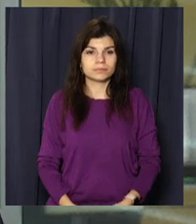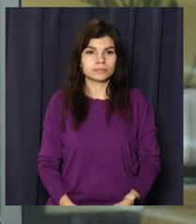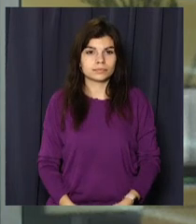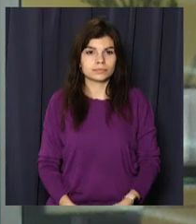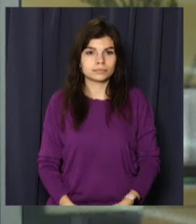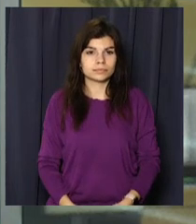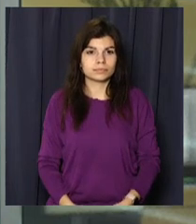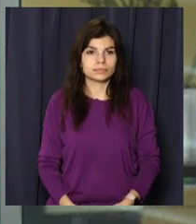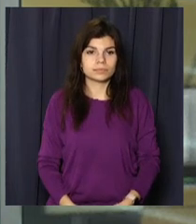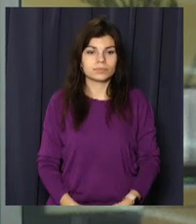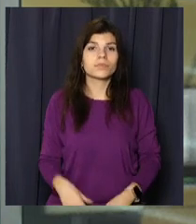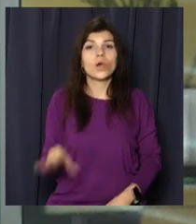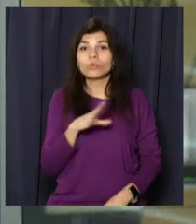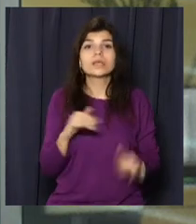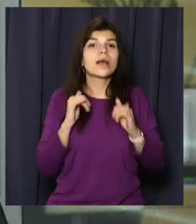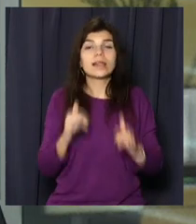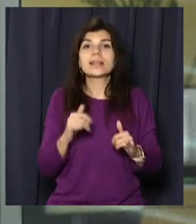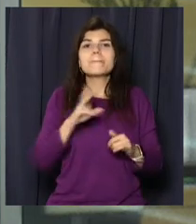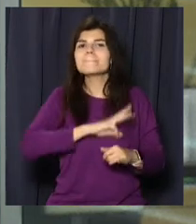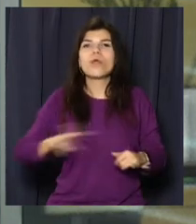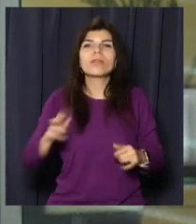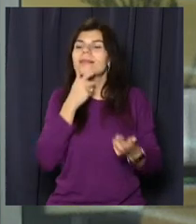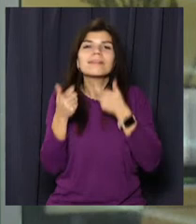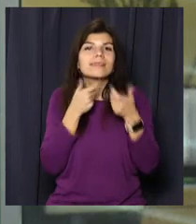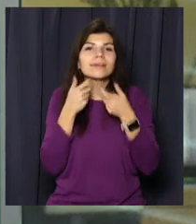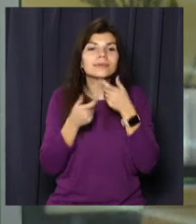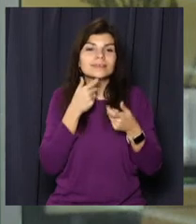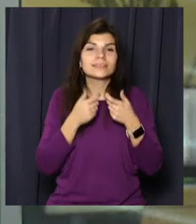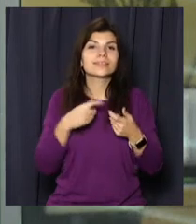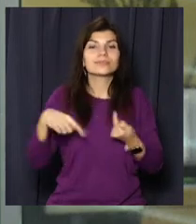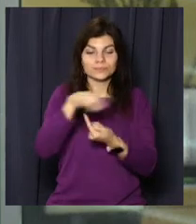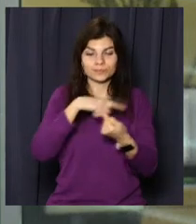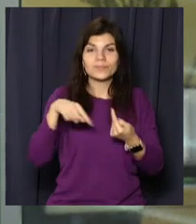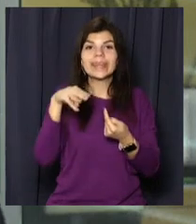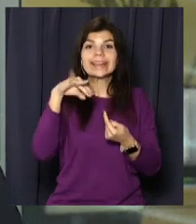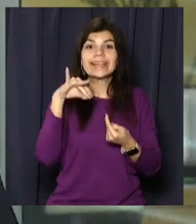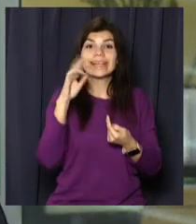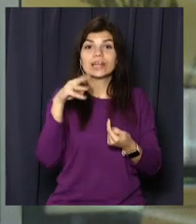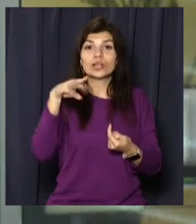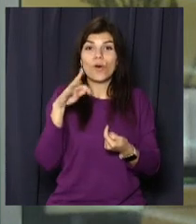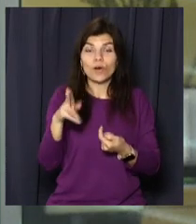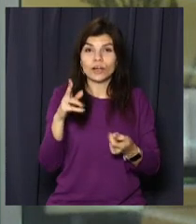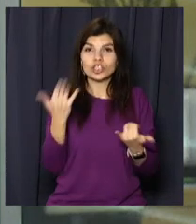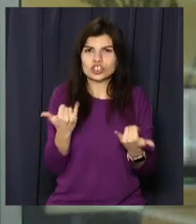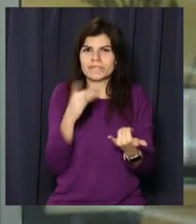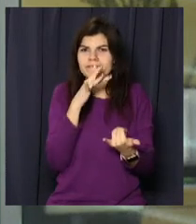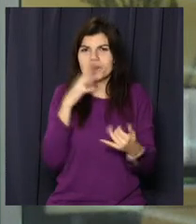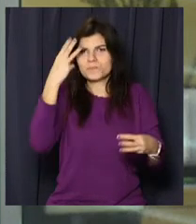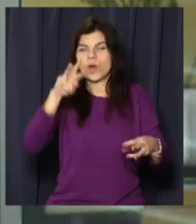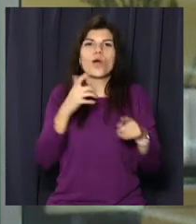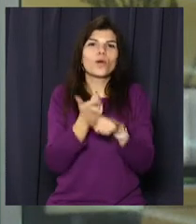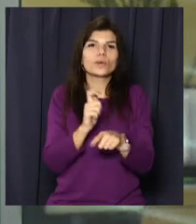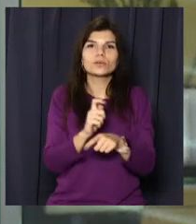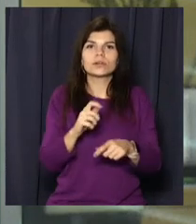Усе заради мільйонних переглядів. Коло користувачів TikTok з кожним днем шириться. Ця соцмережа є чи не